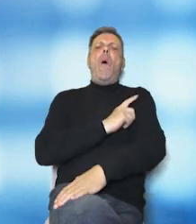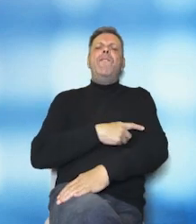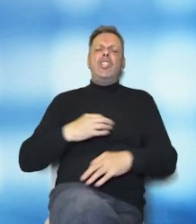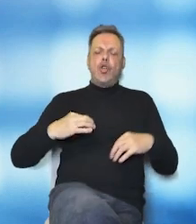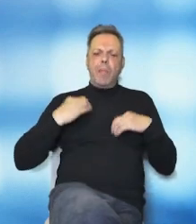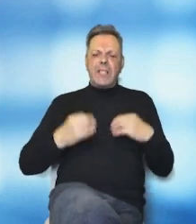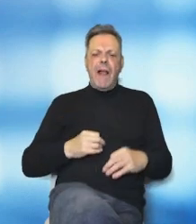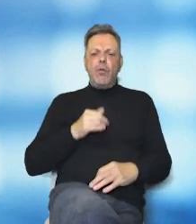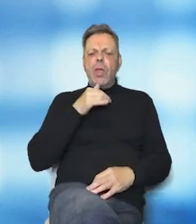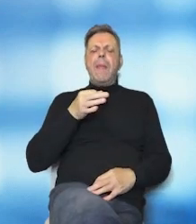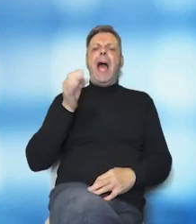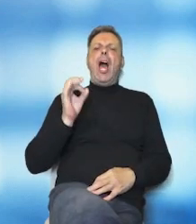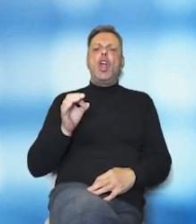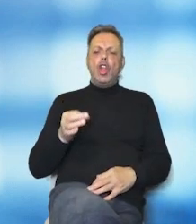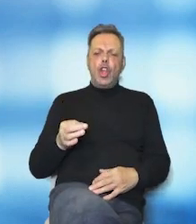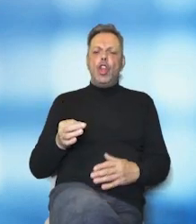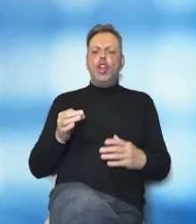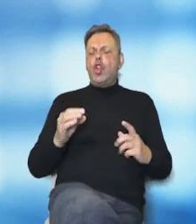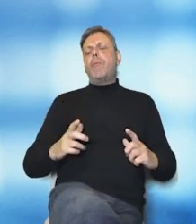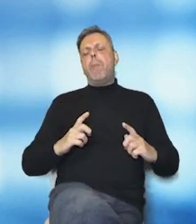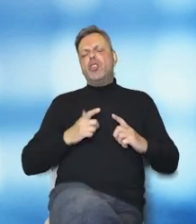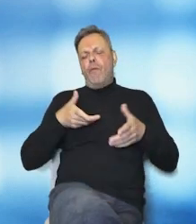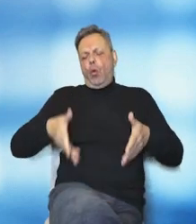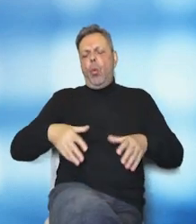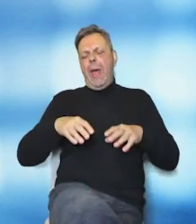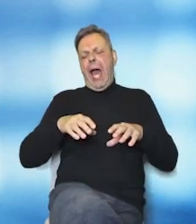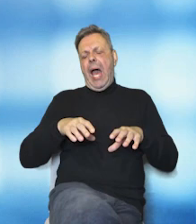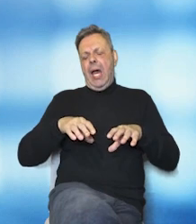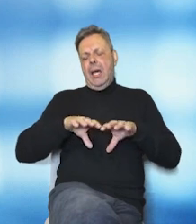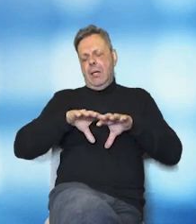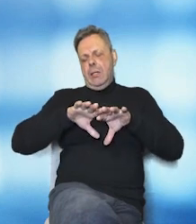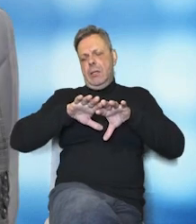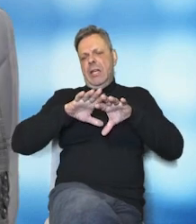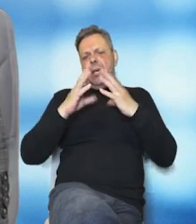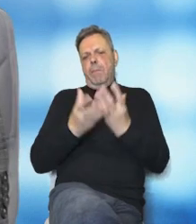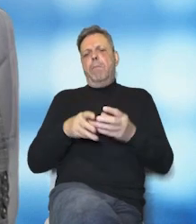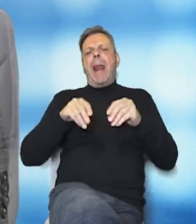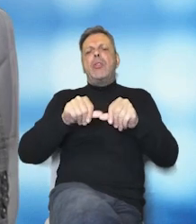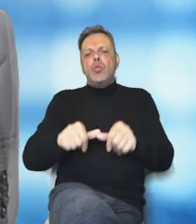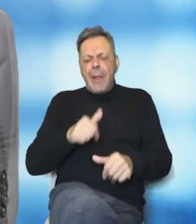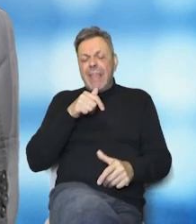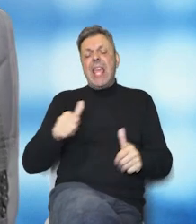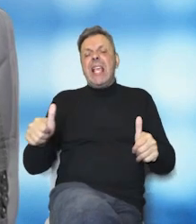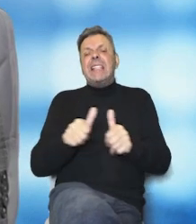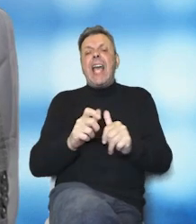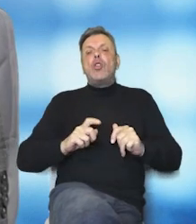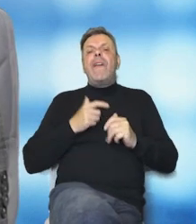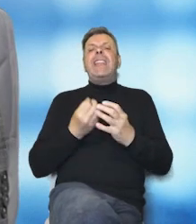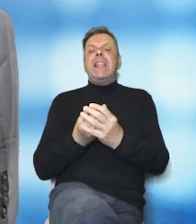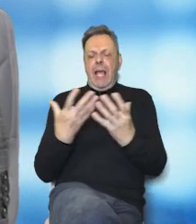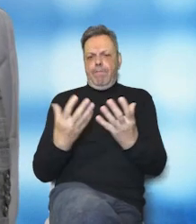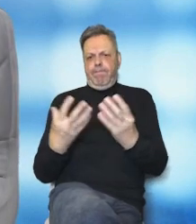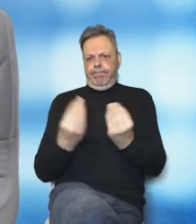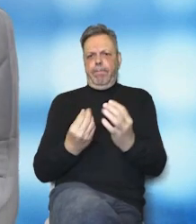i na dobrom bivanju na ovoj našoj zemlji, jel, na suživotu sa prirodom. Tko sve može sudjelovati u